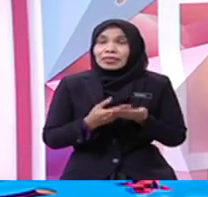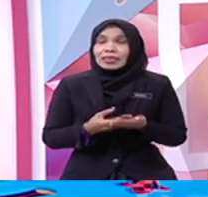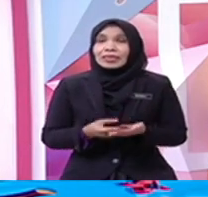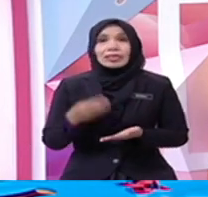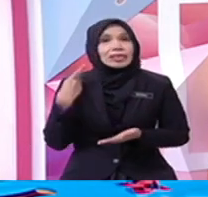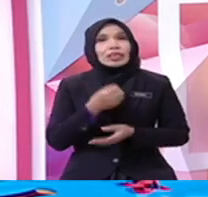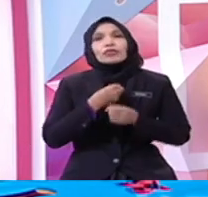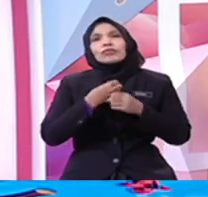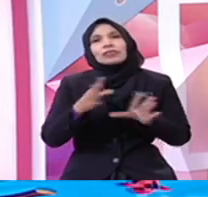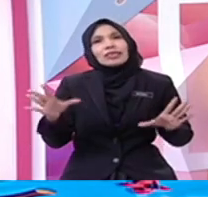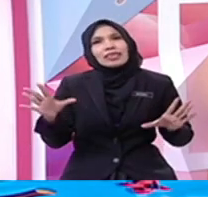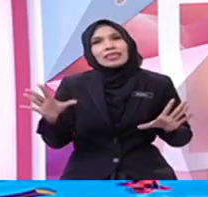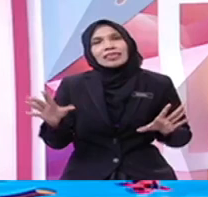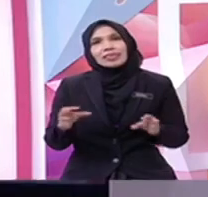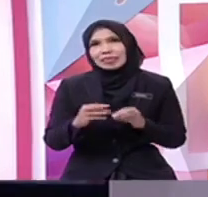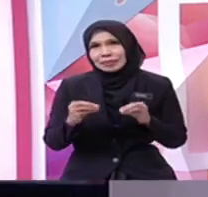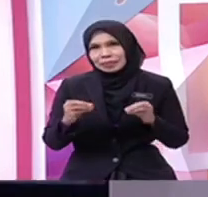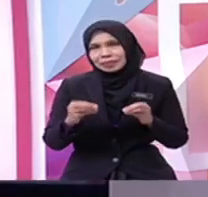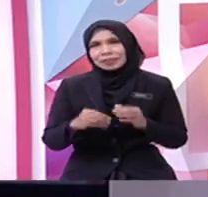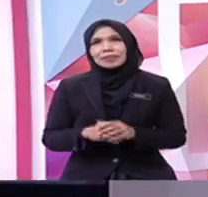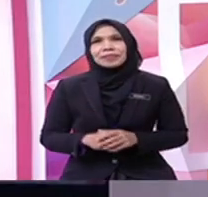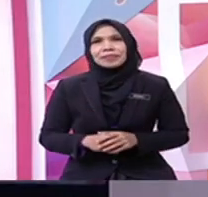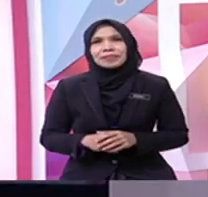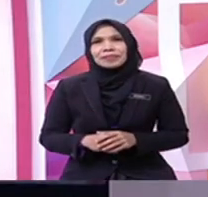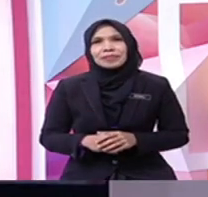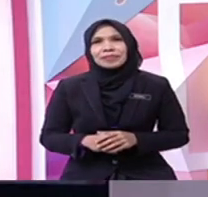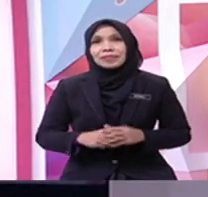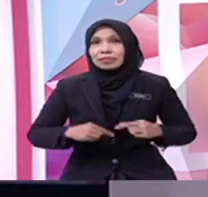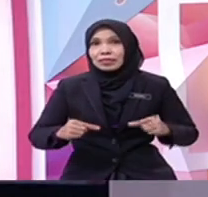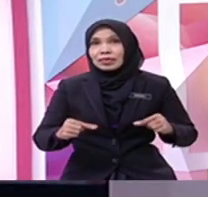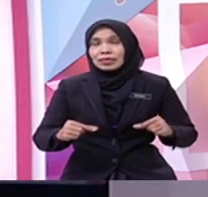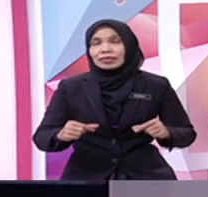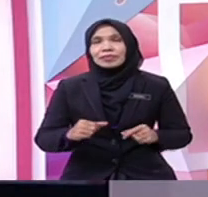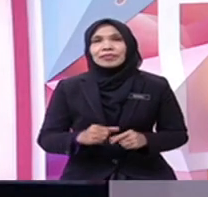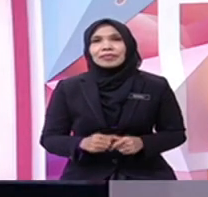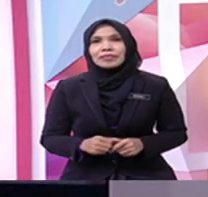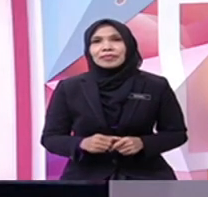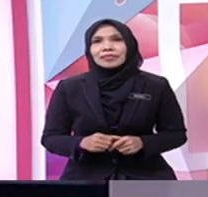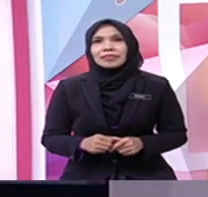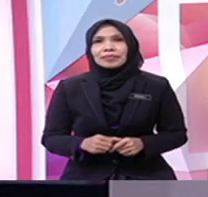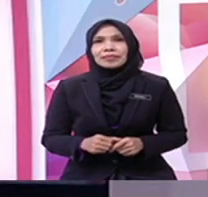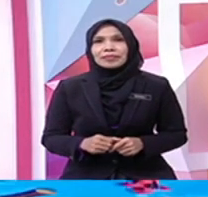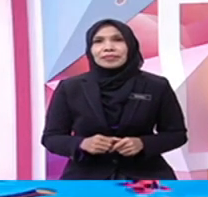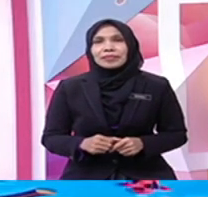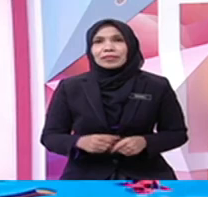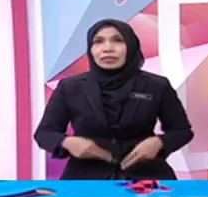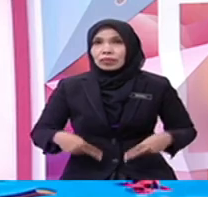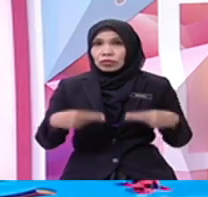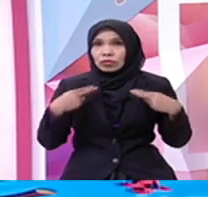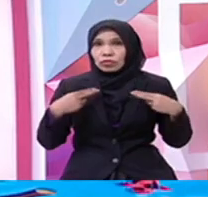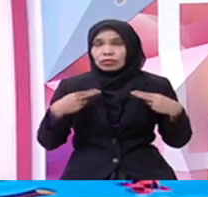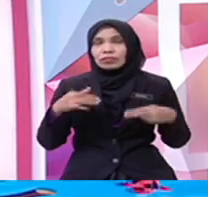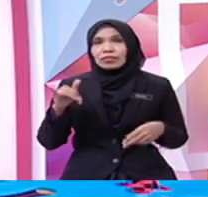dari persegi gaya hidup sehat dan juga Gayo ataupun amalan hidup yang tidak sehat Jadi ligannya Aduh Senangnya